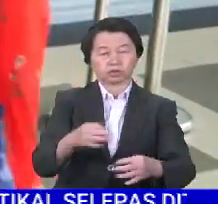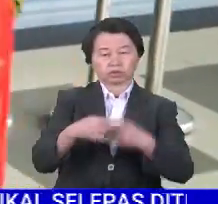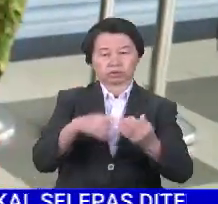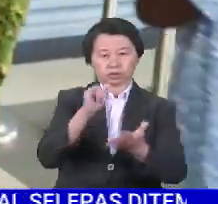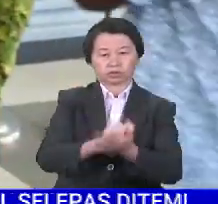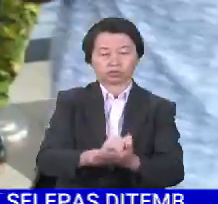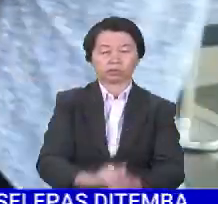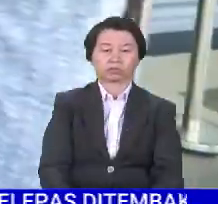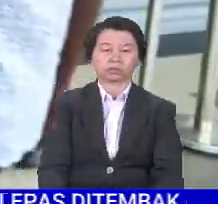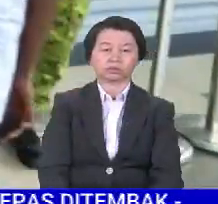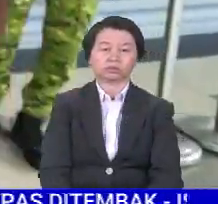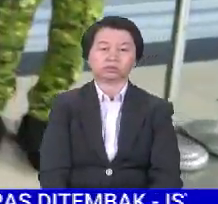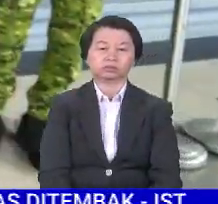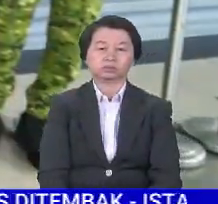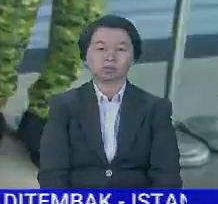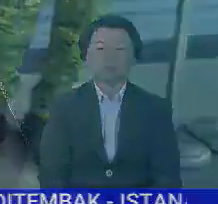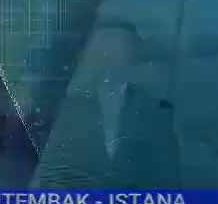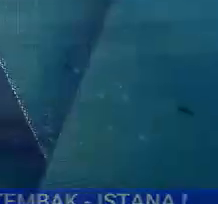itu.